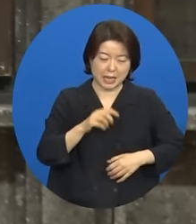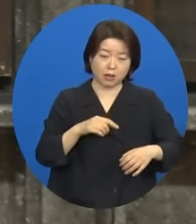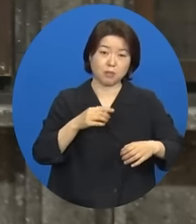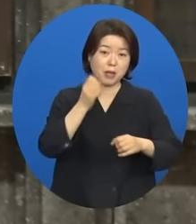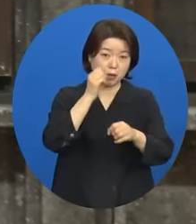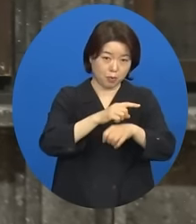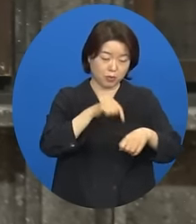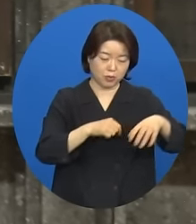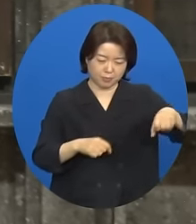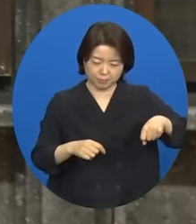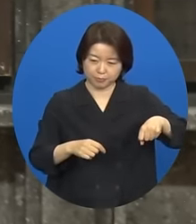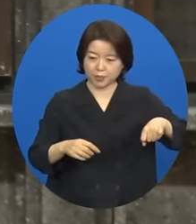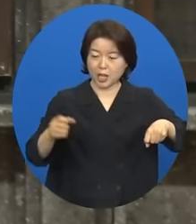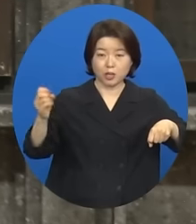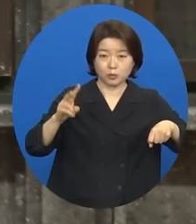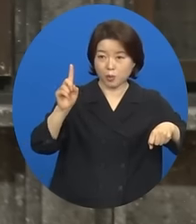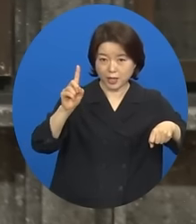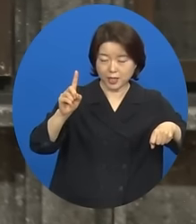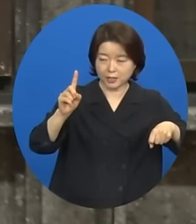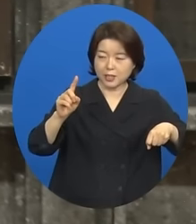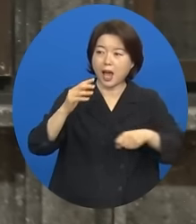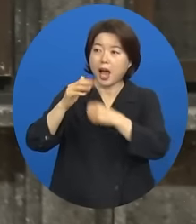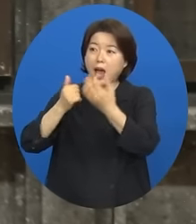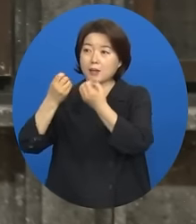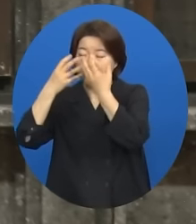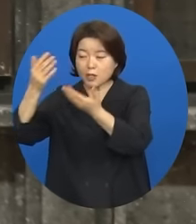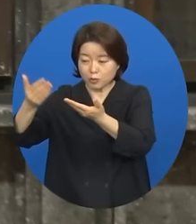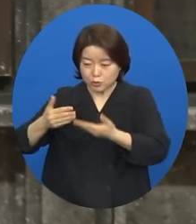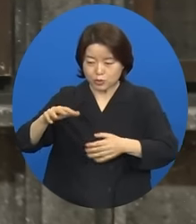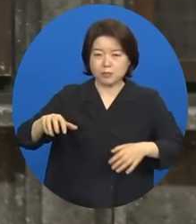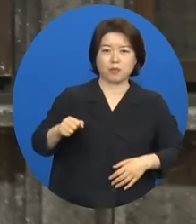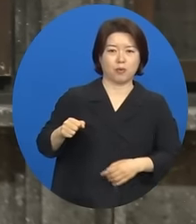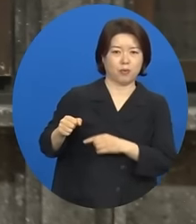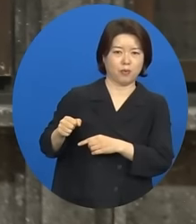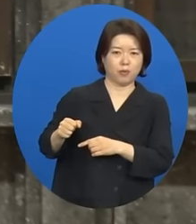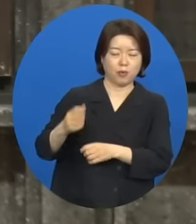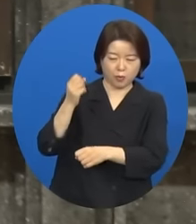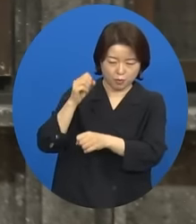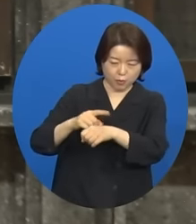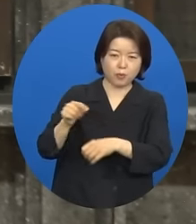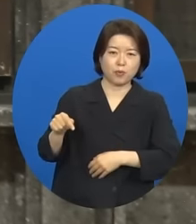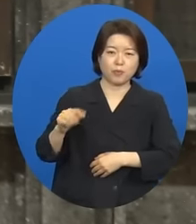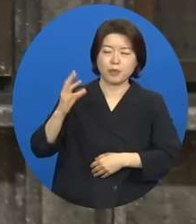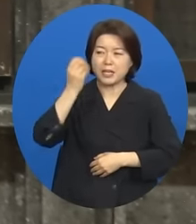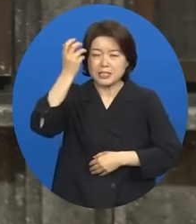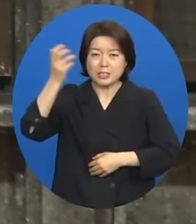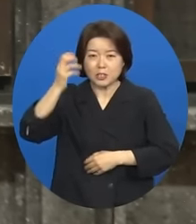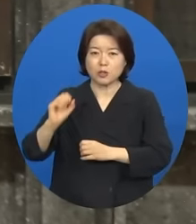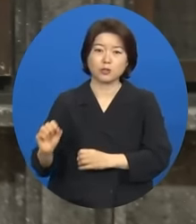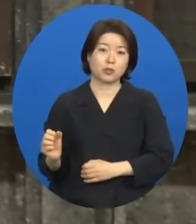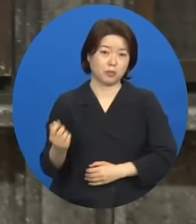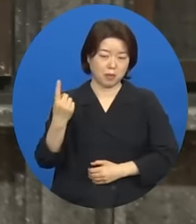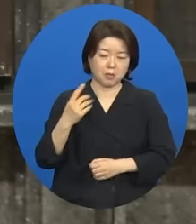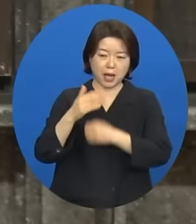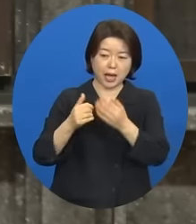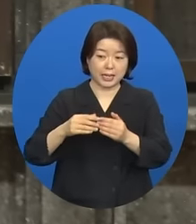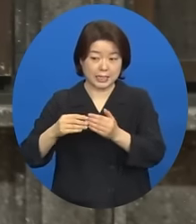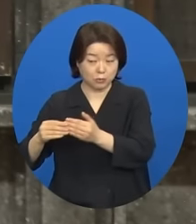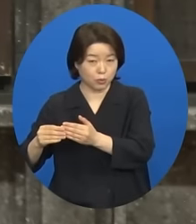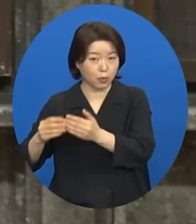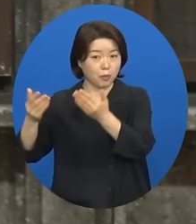또 하나는 하나님이 새롭게 주신 본성, 이제는 성령으로 말미암아 하나님의 인도함을 받는 이 두